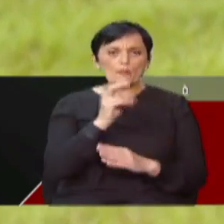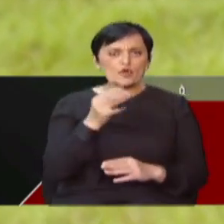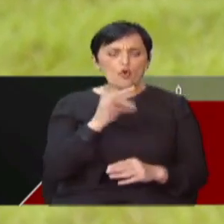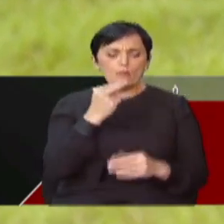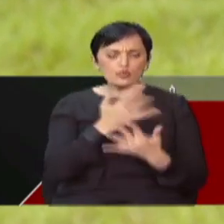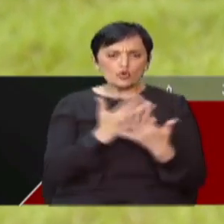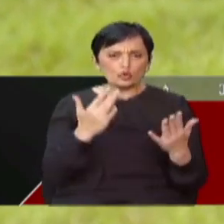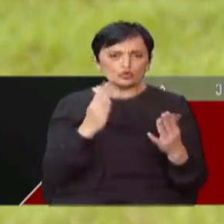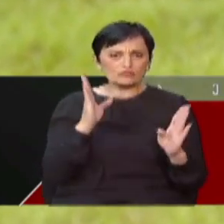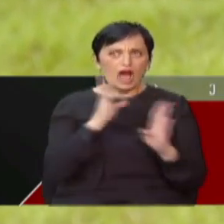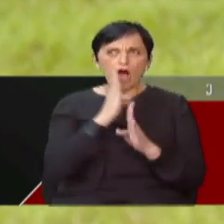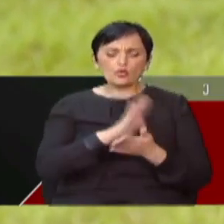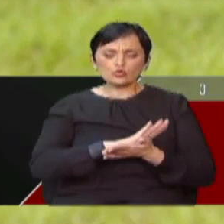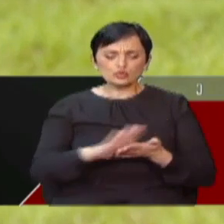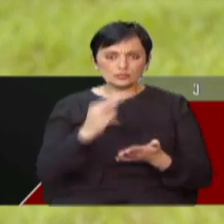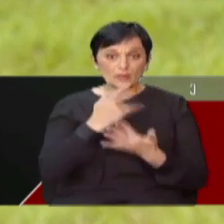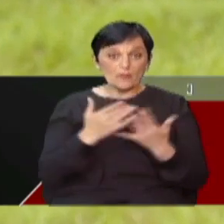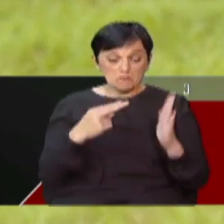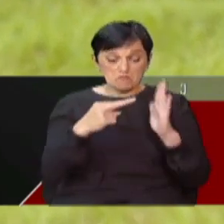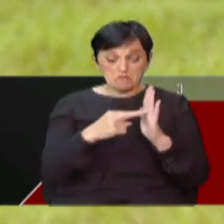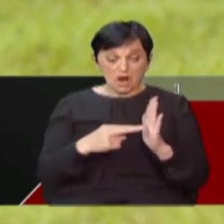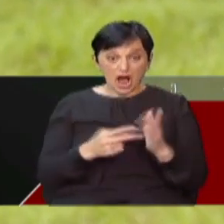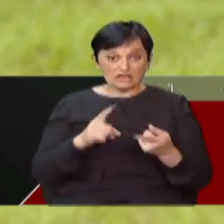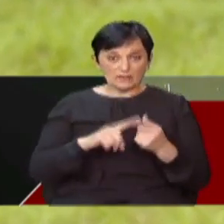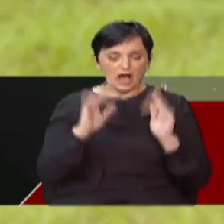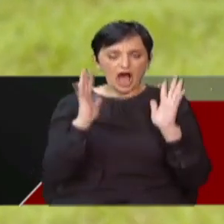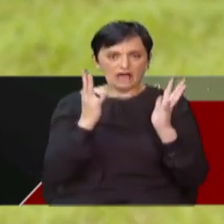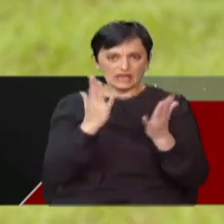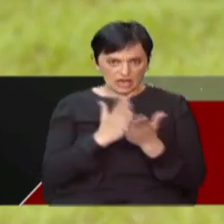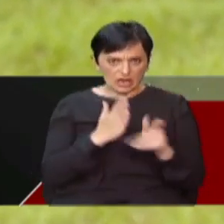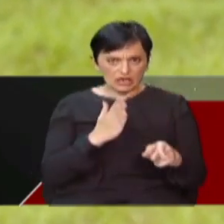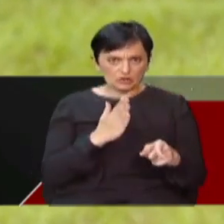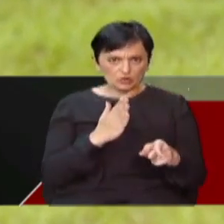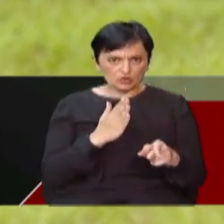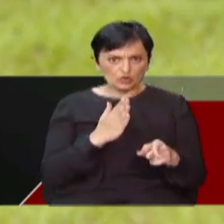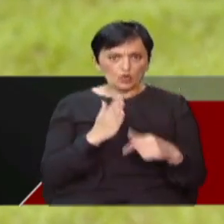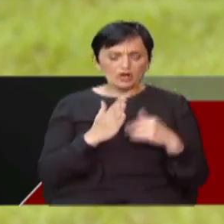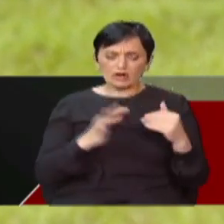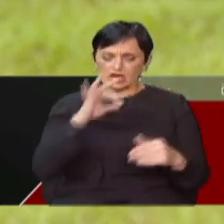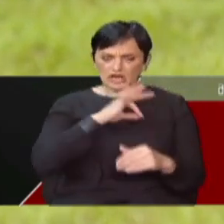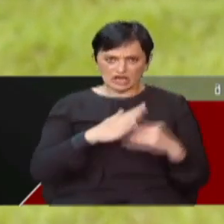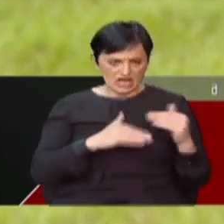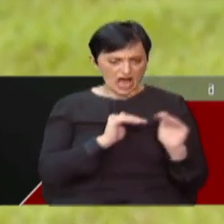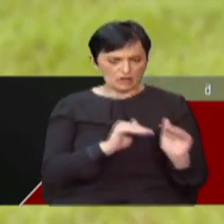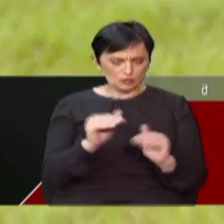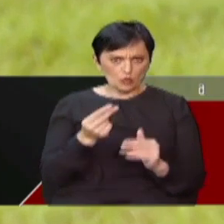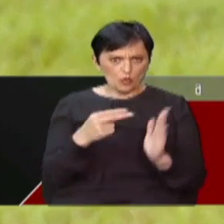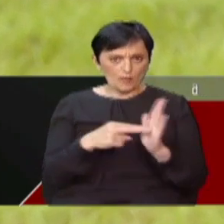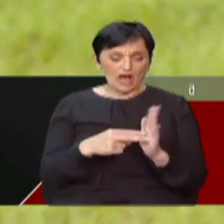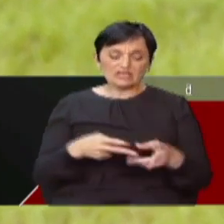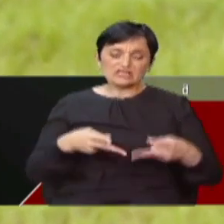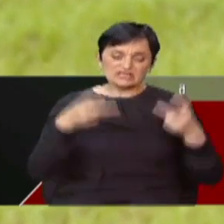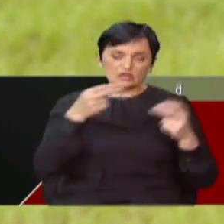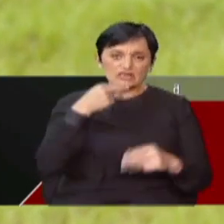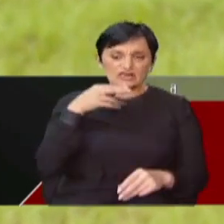სუფთა პროდუქტები. და რაც შეეხება ფასებს, ანაკლიაში რა თქმა უნდა არის საკმაოდ ხელმისაწვდომი ფასები, ეს ეხება სასტუმროებს და